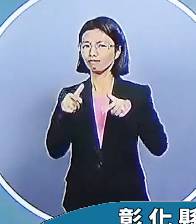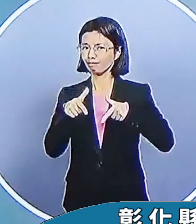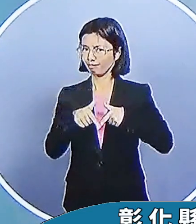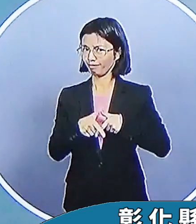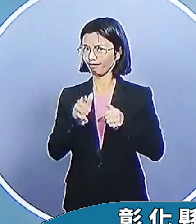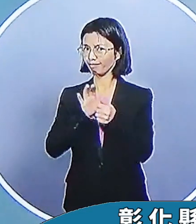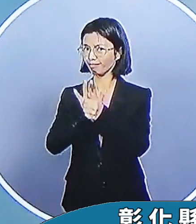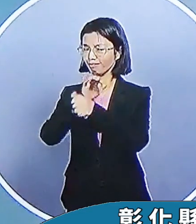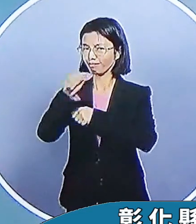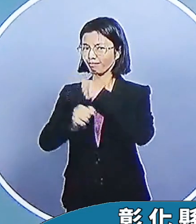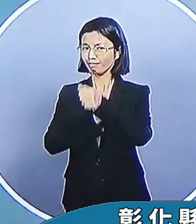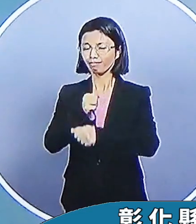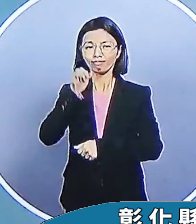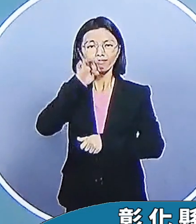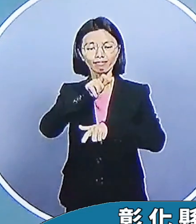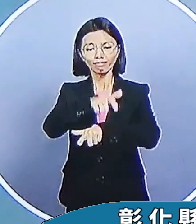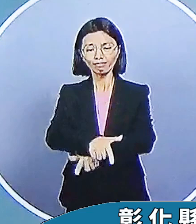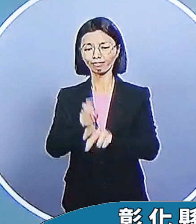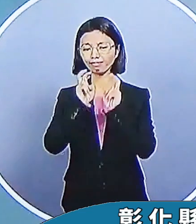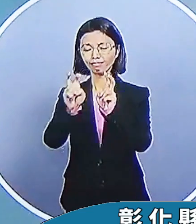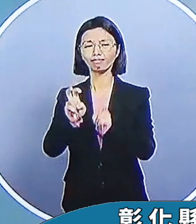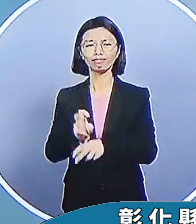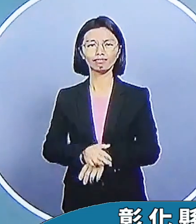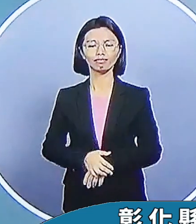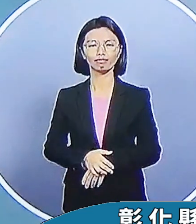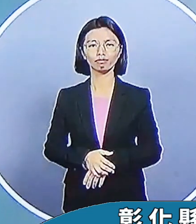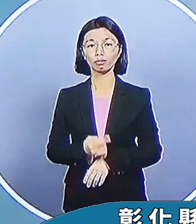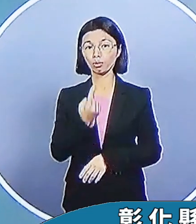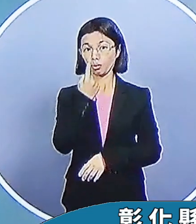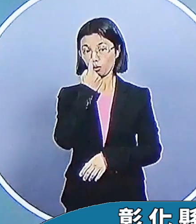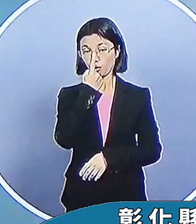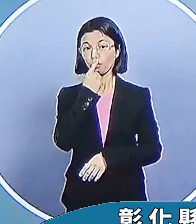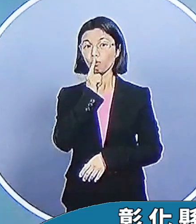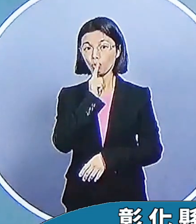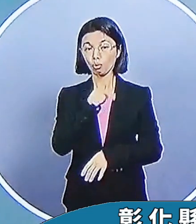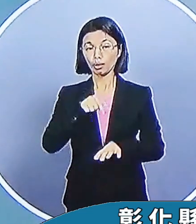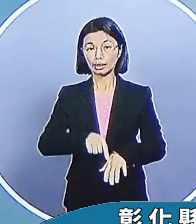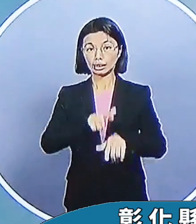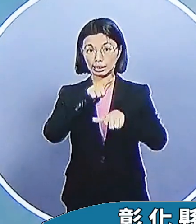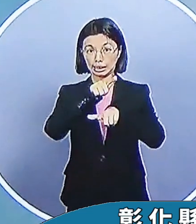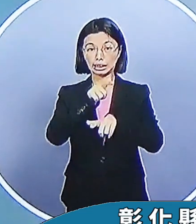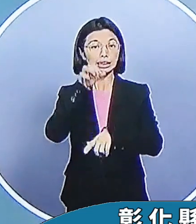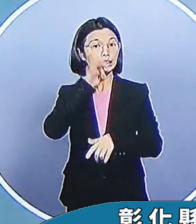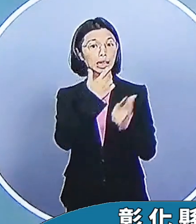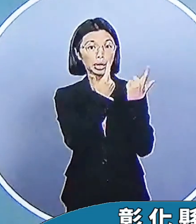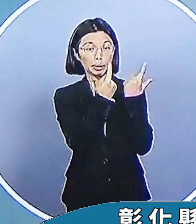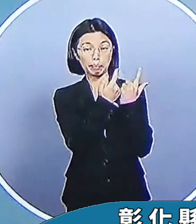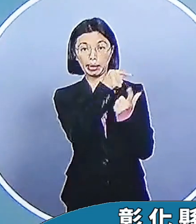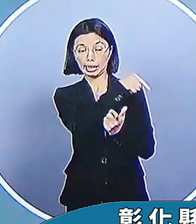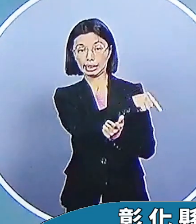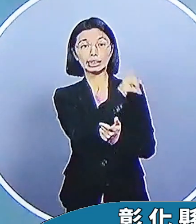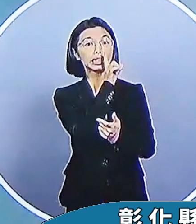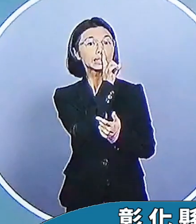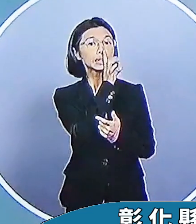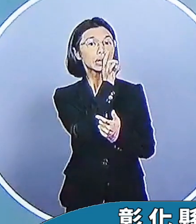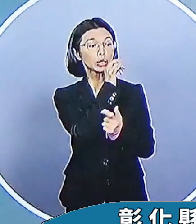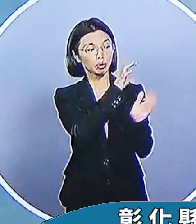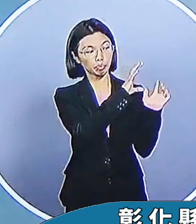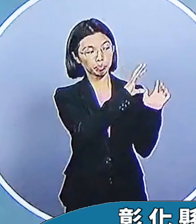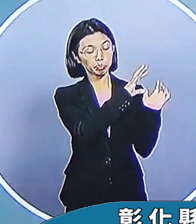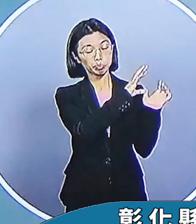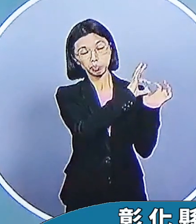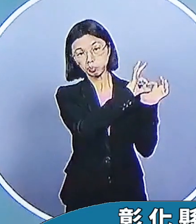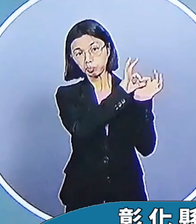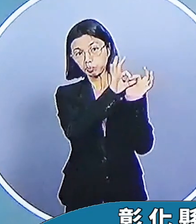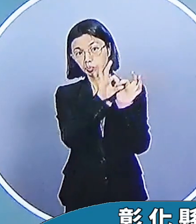尾来推动彰南的捷运。秀峰讲的，咱彰北的捷运，就是台中捷运延